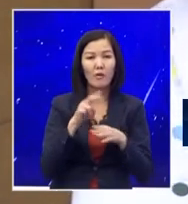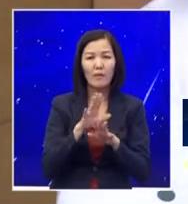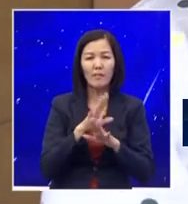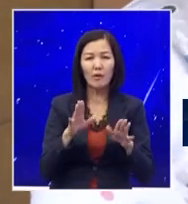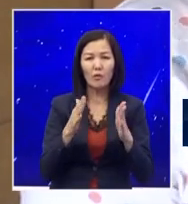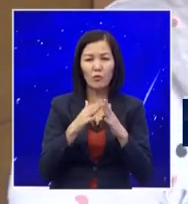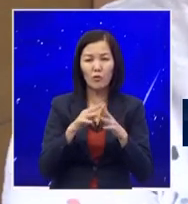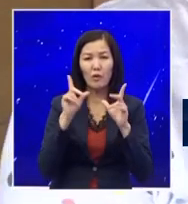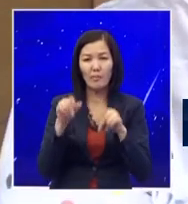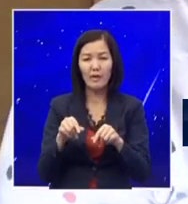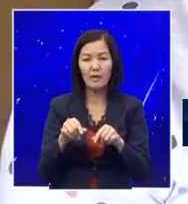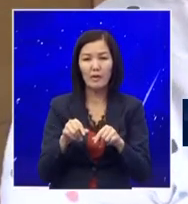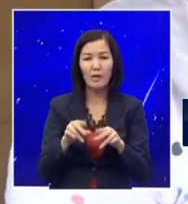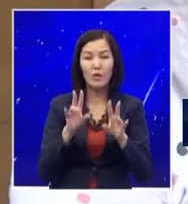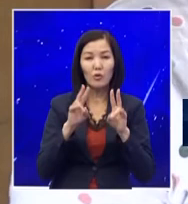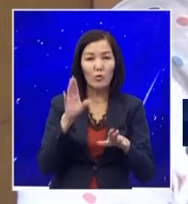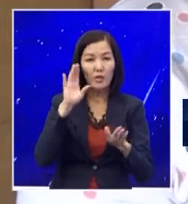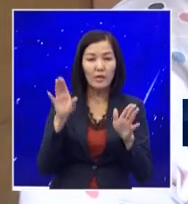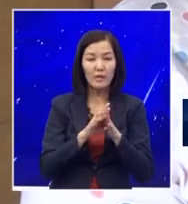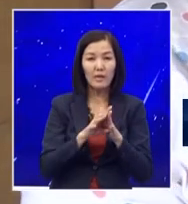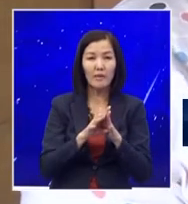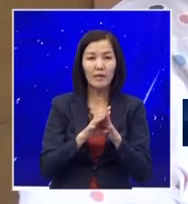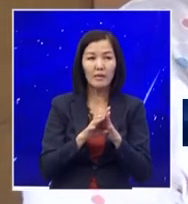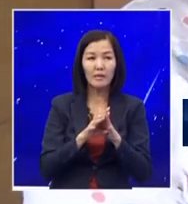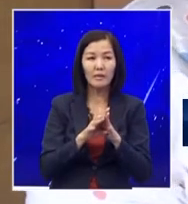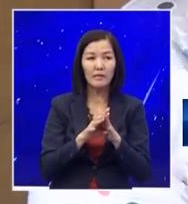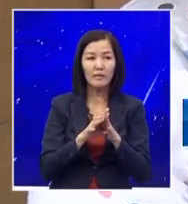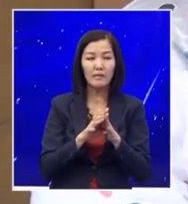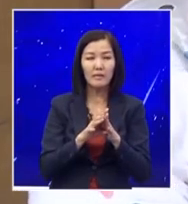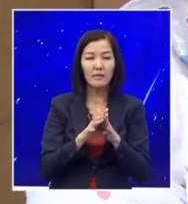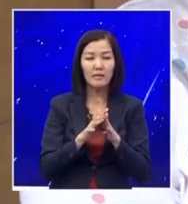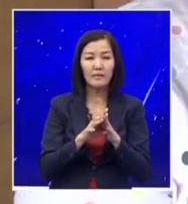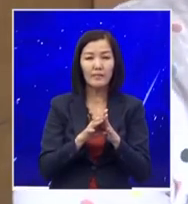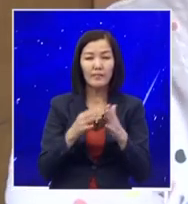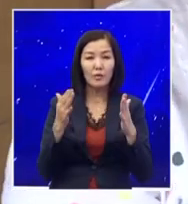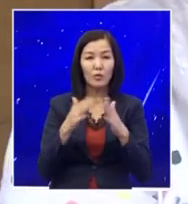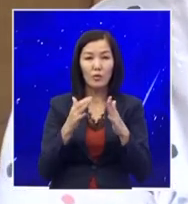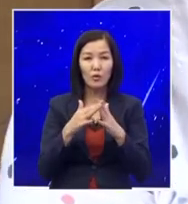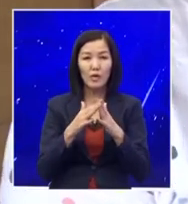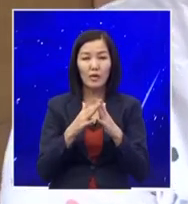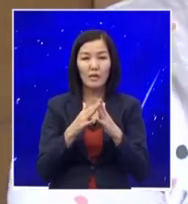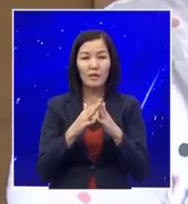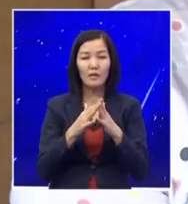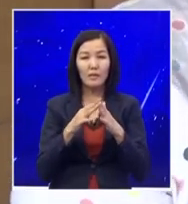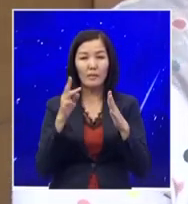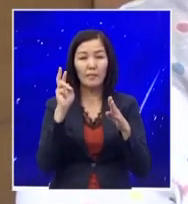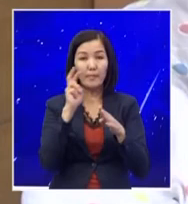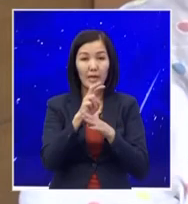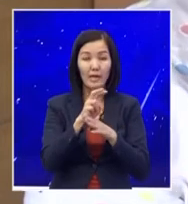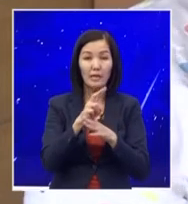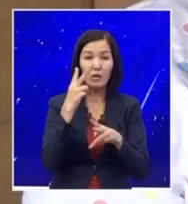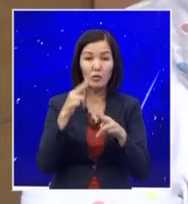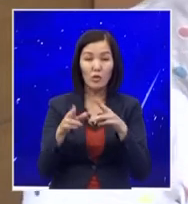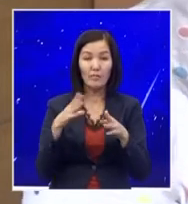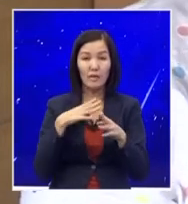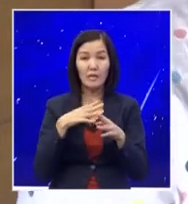үйге бара қой деген балаға. Бала жарайды деп інім айтқан. Содан ол бала үйге кіріп кеткен. Бір-екі сағат